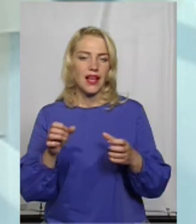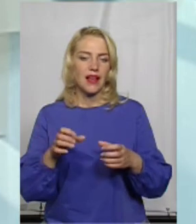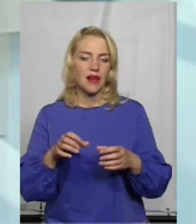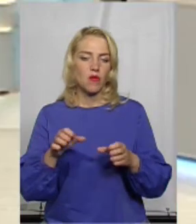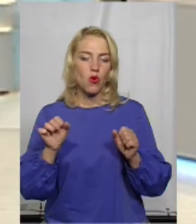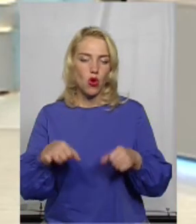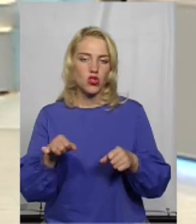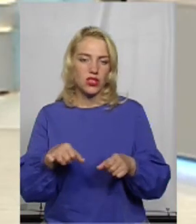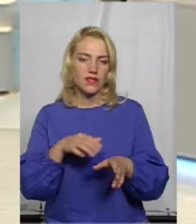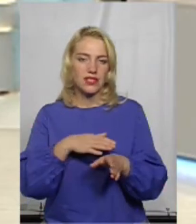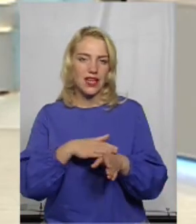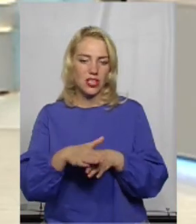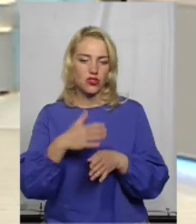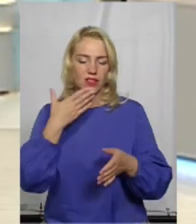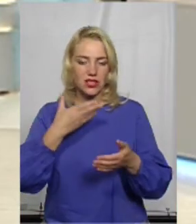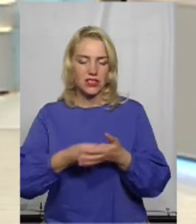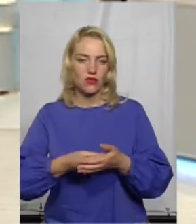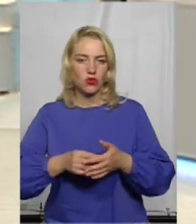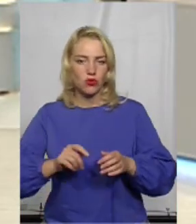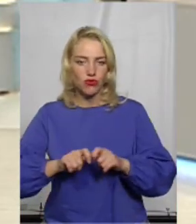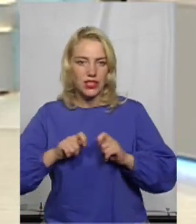реалізувати власну відкриту справу.